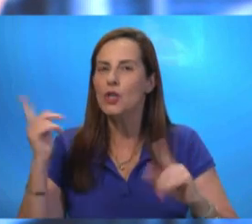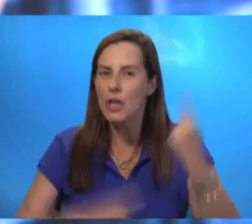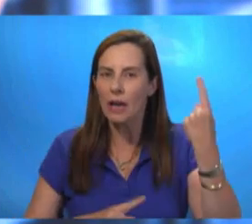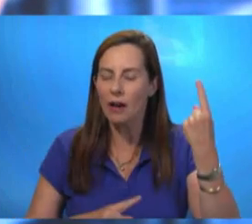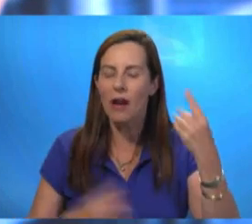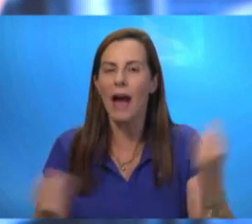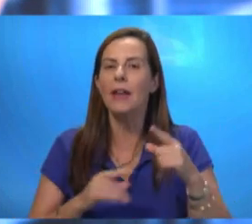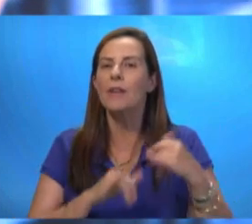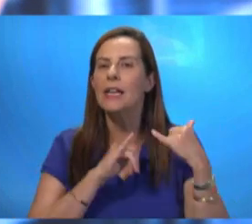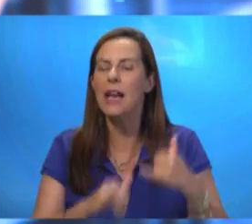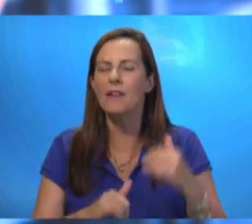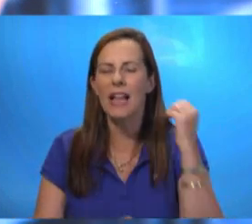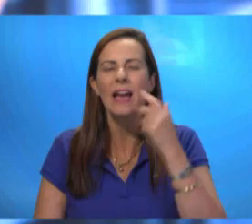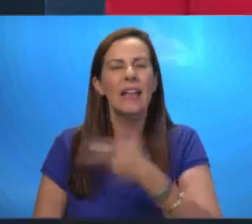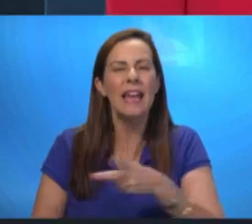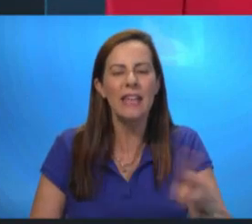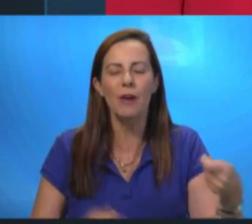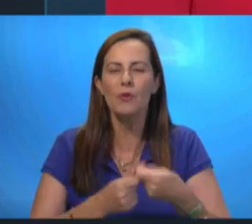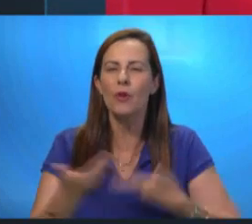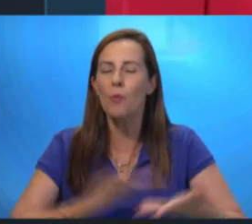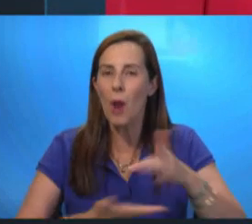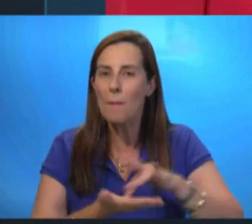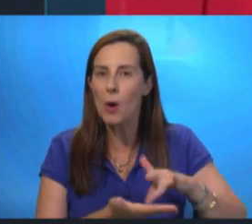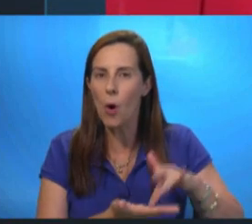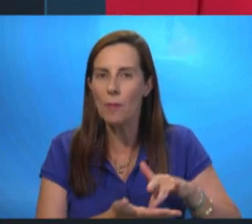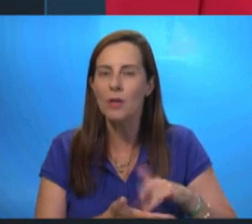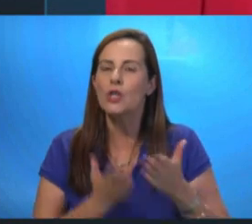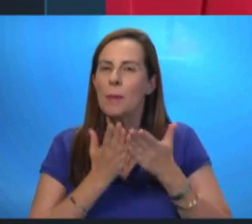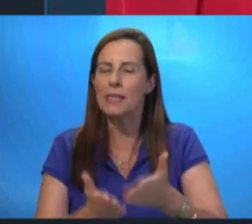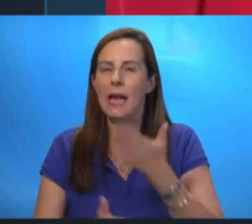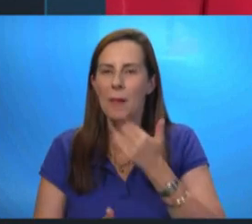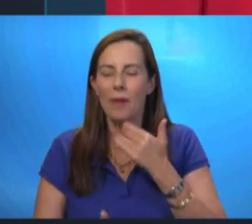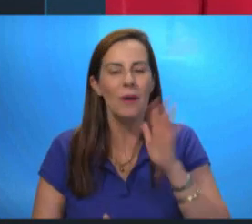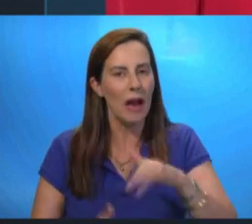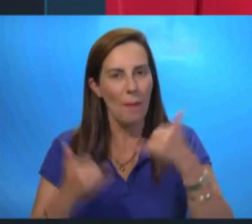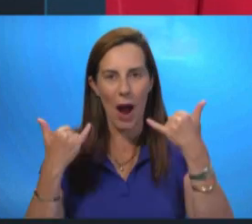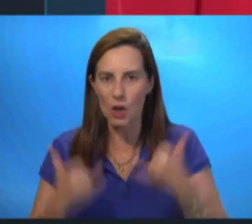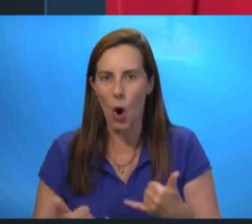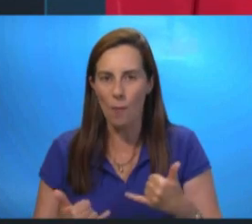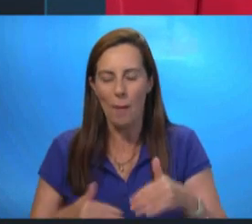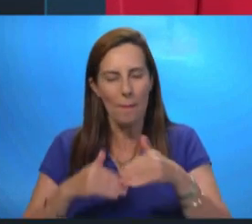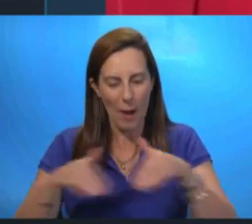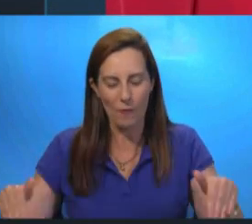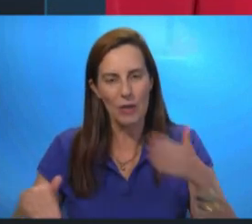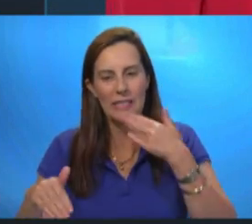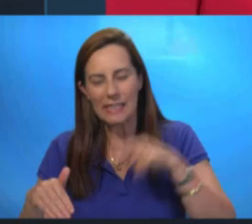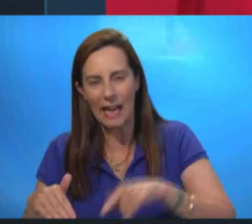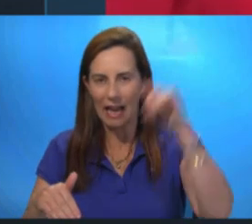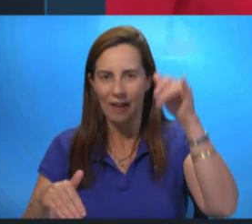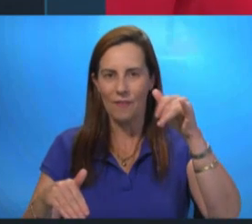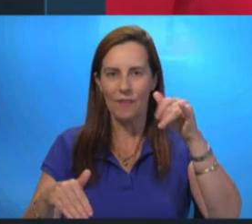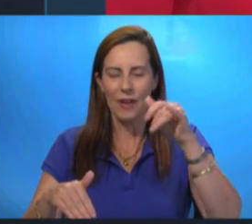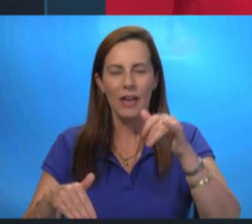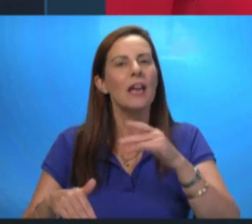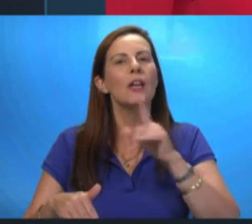שהדבר יביא לטבח במשתפי פעולה מקומיים שמסייעים לישראל גם היום בגבול רמת הגולן. כחלק